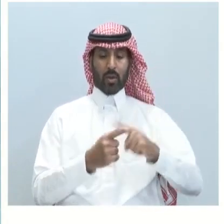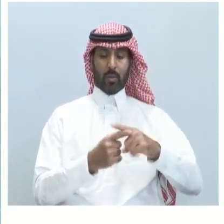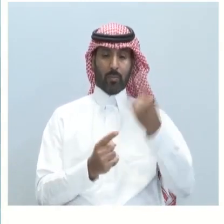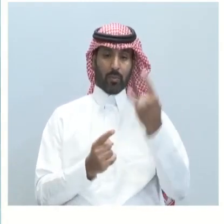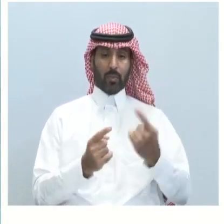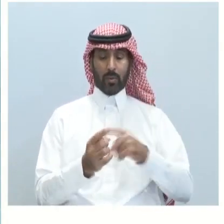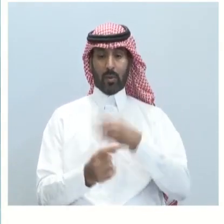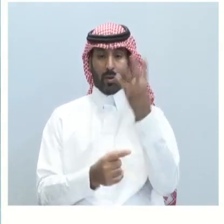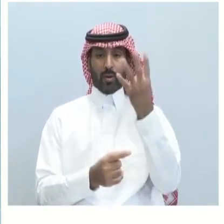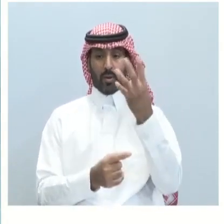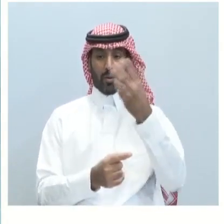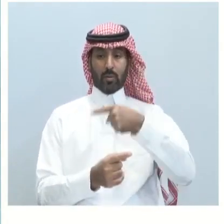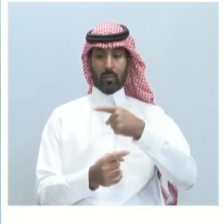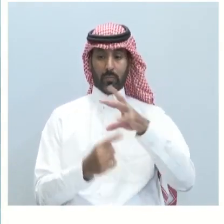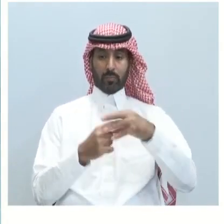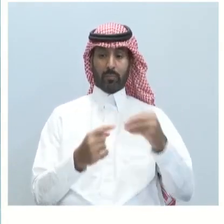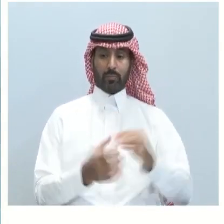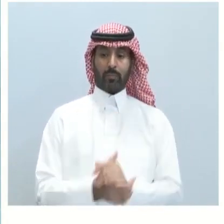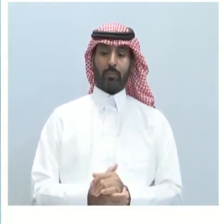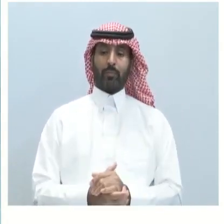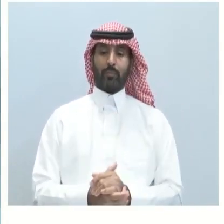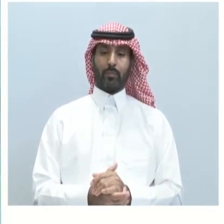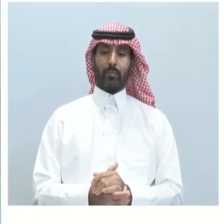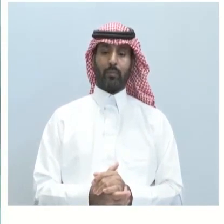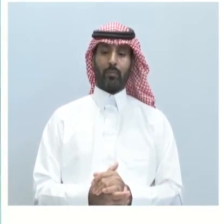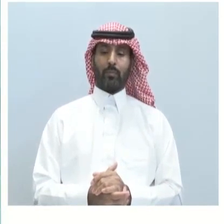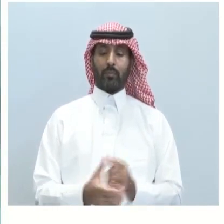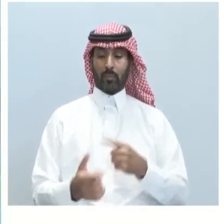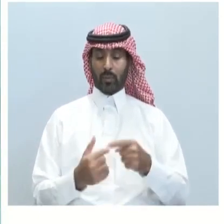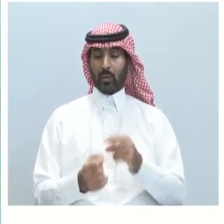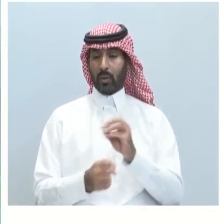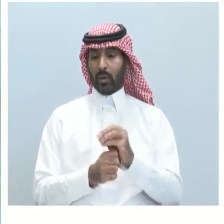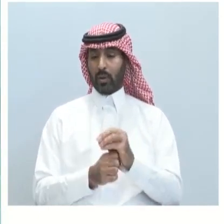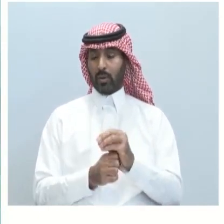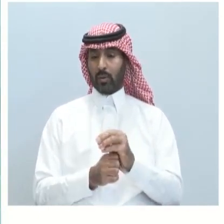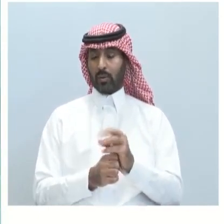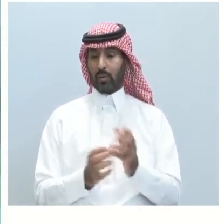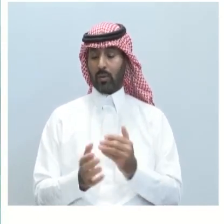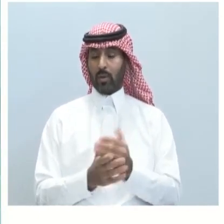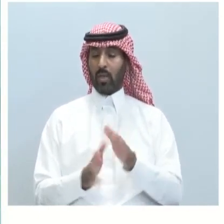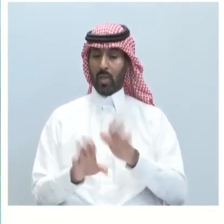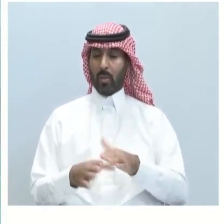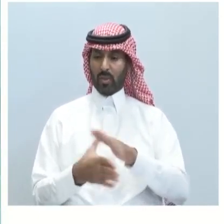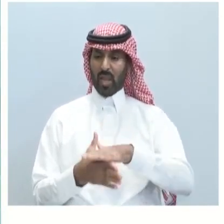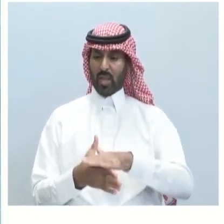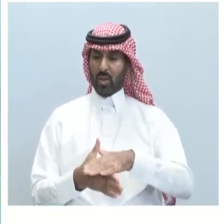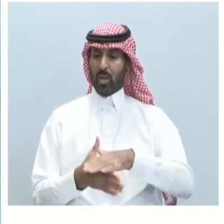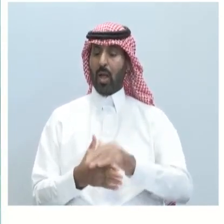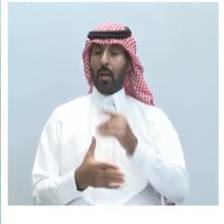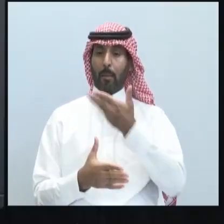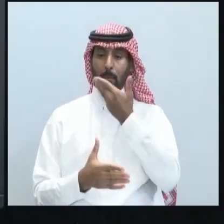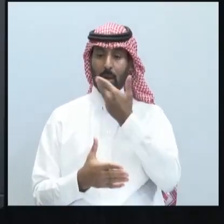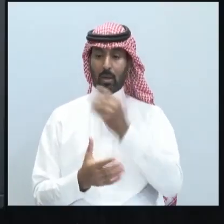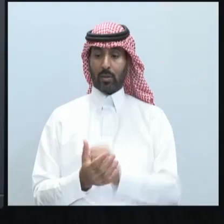واحد ضرب عشره اس سالب 14 هذا كل ما يخص ثابت تاين الماء ان شاء الله